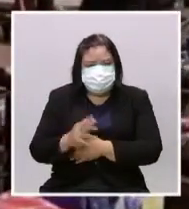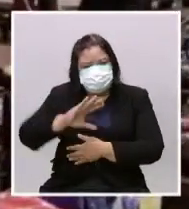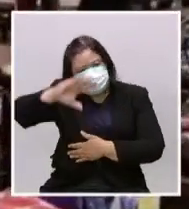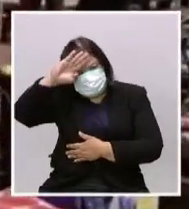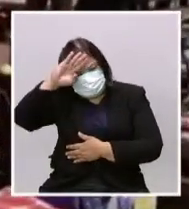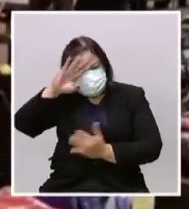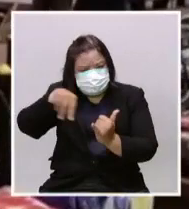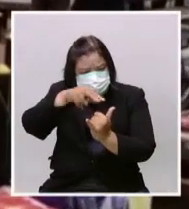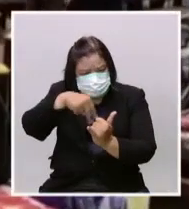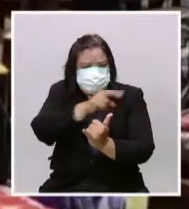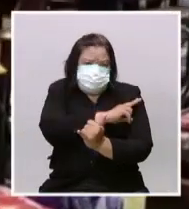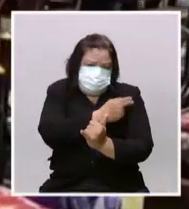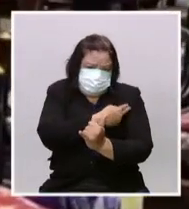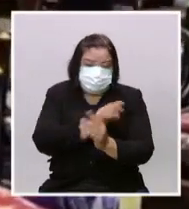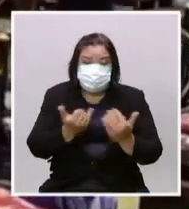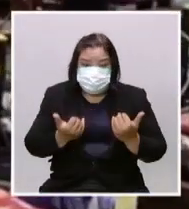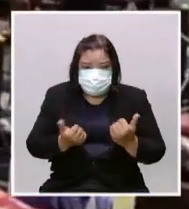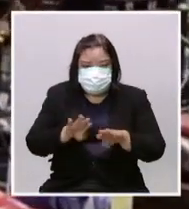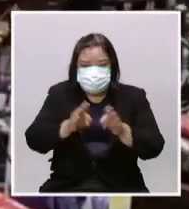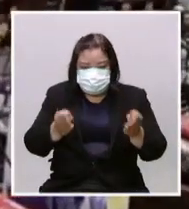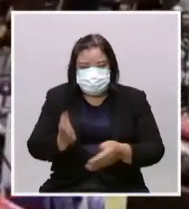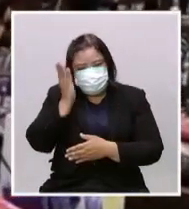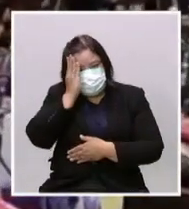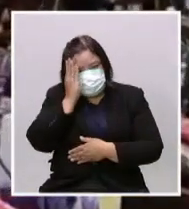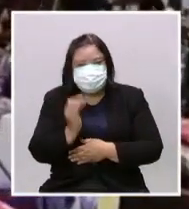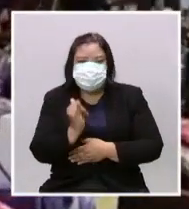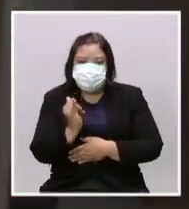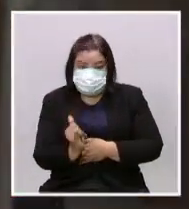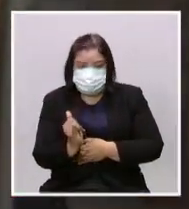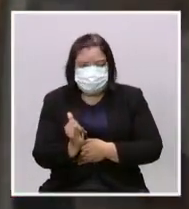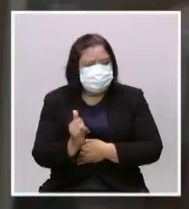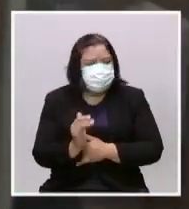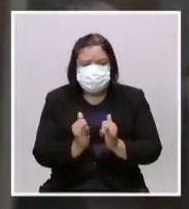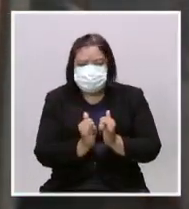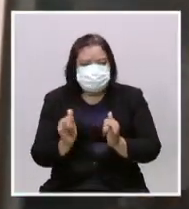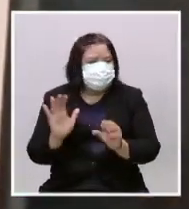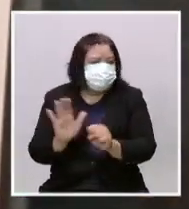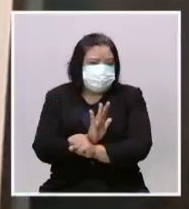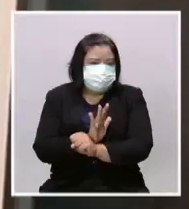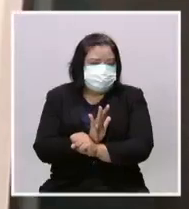ลขณะนี้พบว่าเตียงในโรงพยาบาลมีผู้ป่วยครองเตียงเต็มพิกัดแล้ว